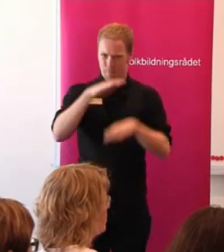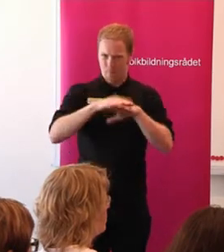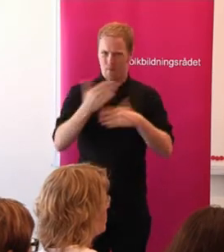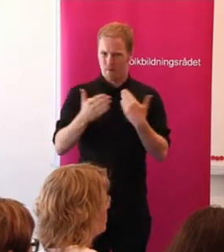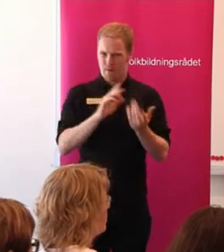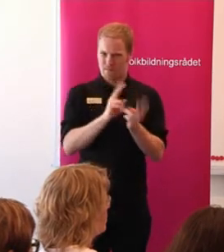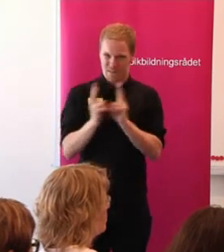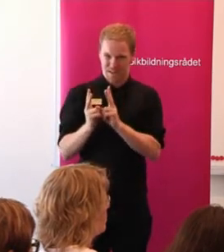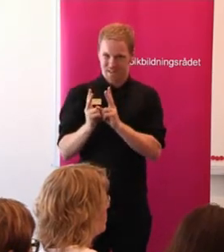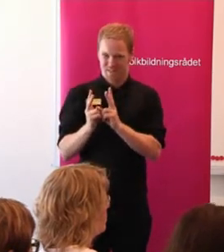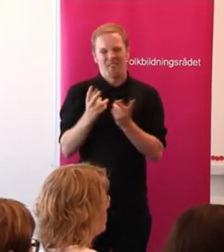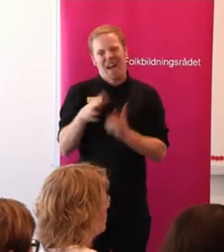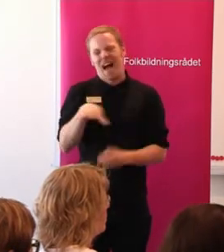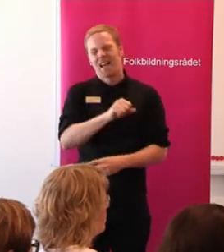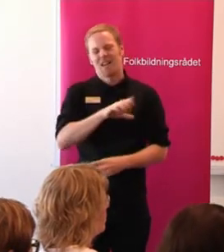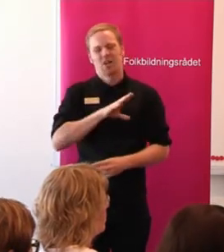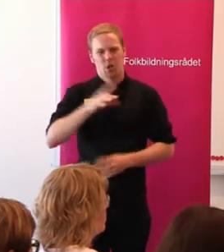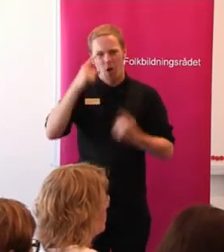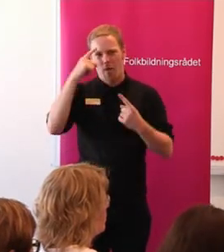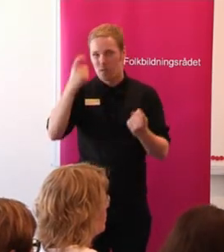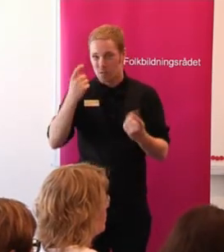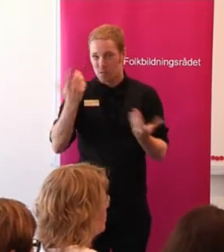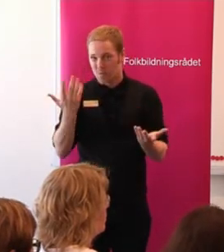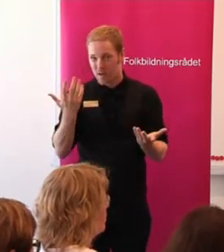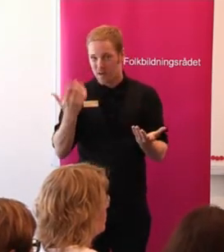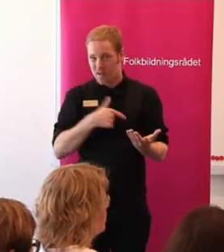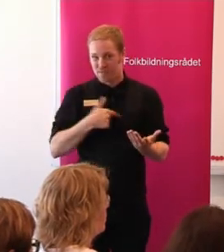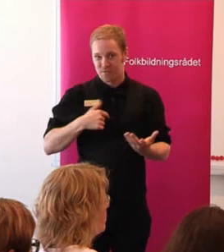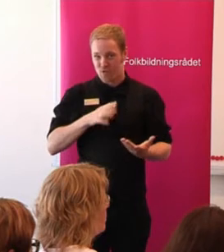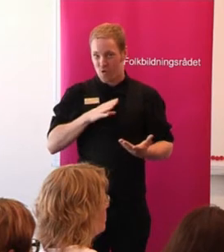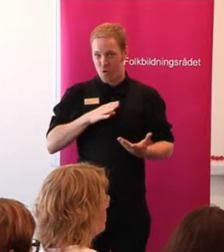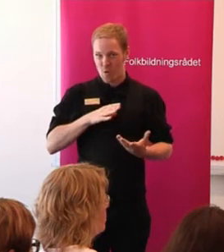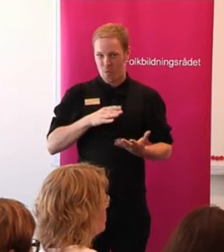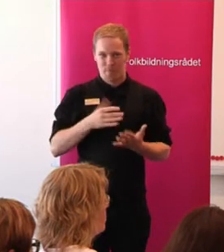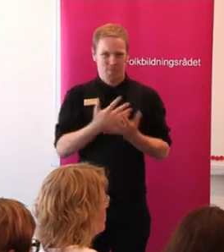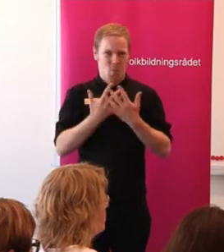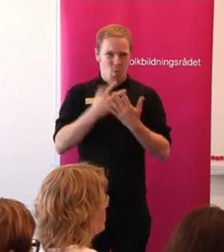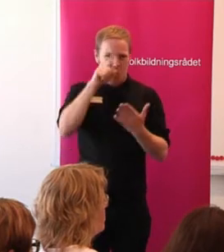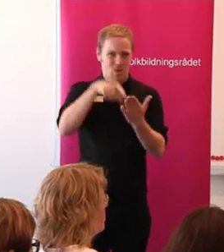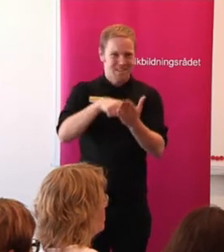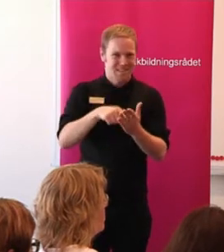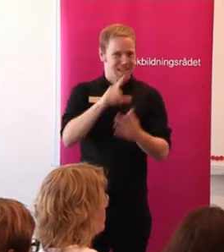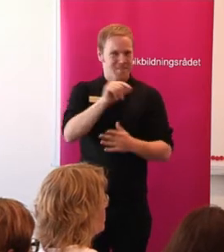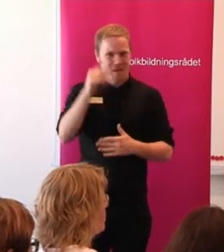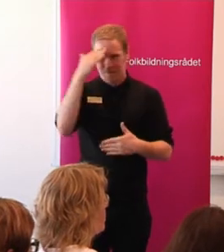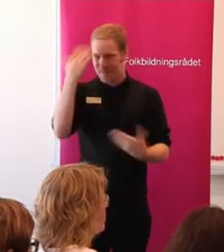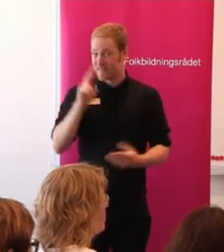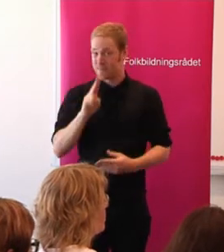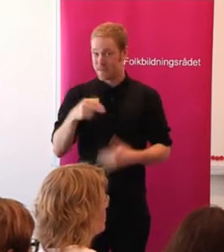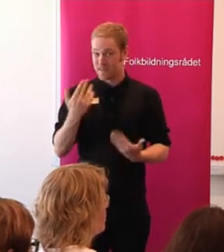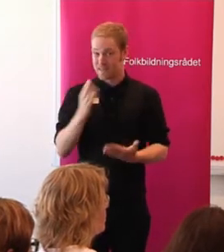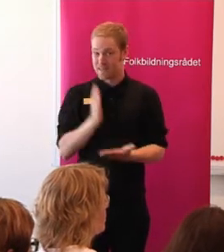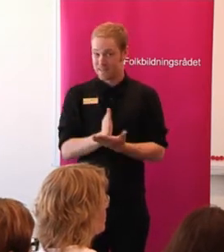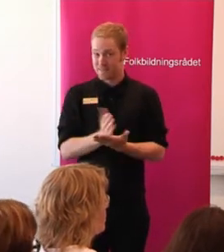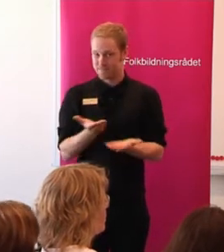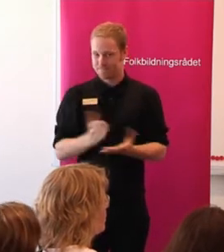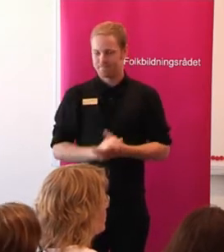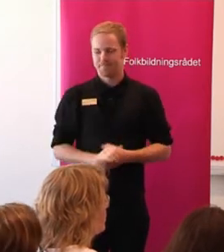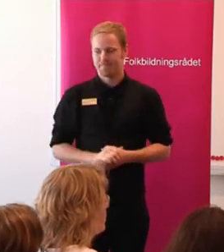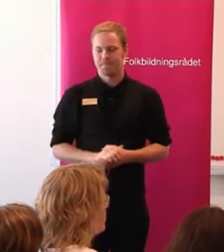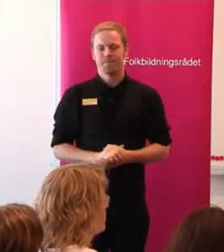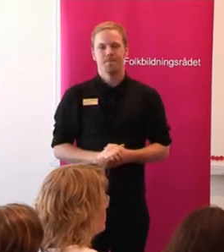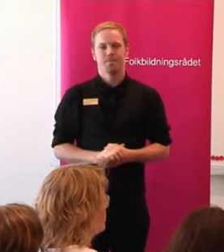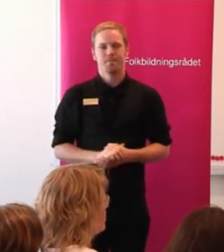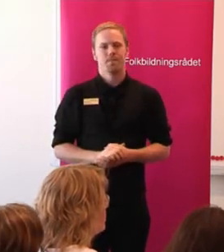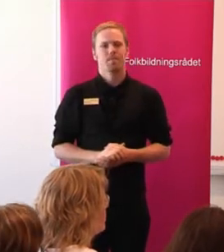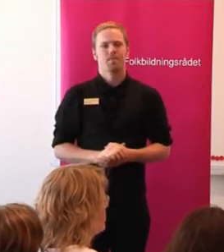fördomar mot hur det är. Och vi tycker väldigt mycket också utan att kanske veta om det är rätt eller fel. Och samtidigt då så har